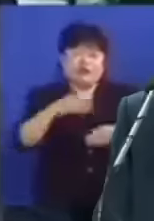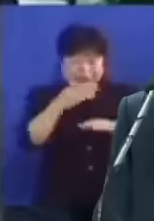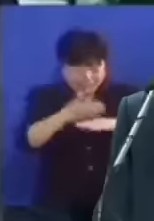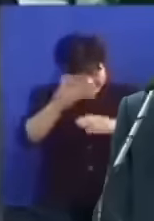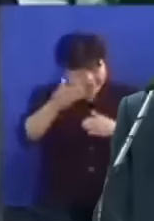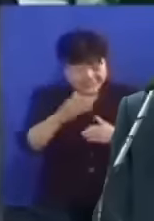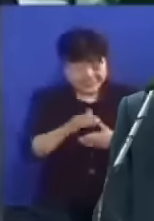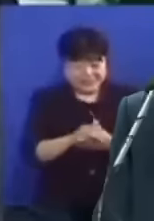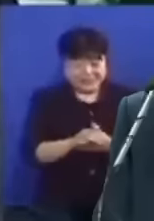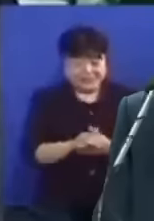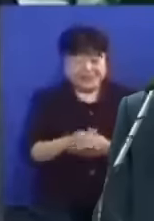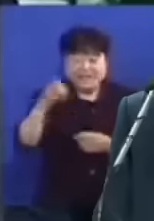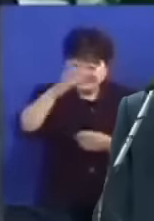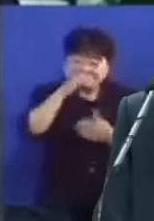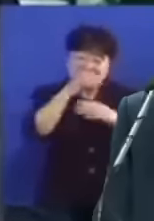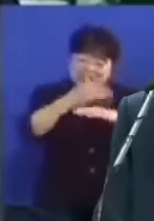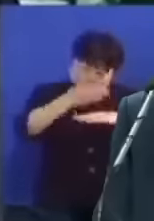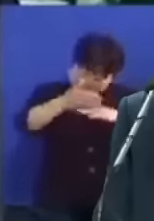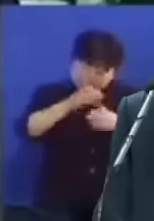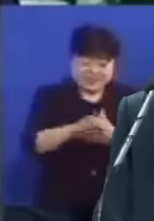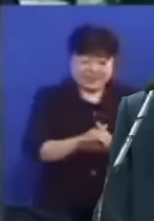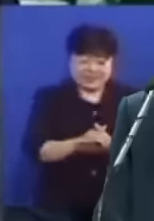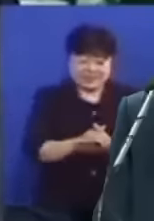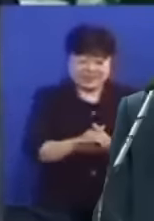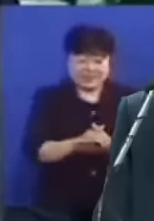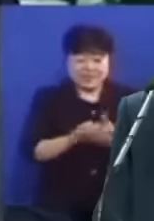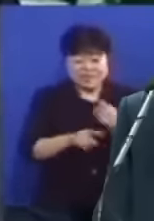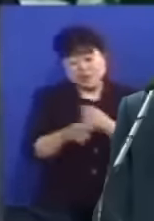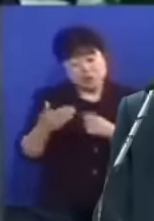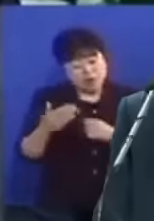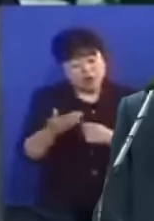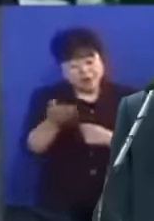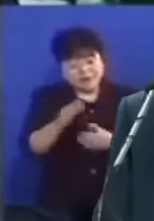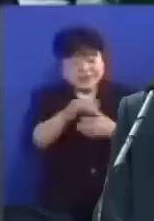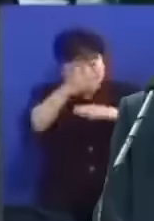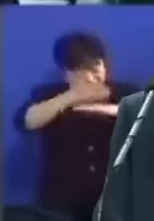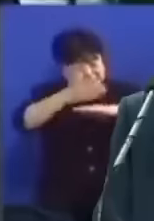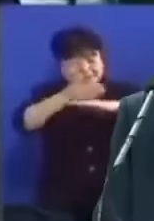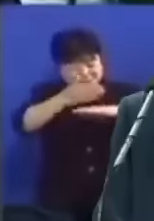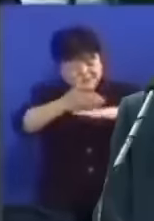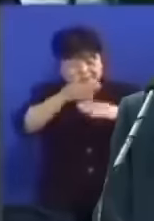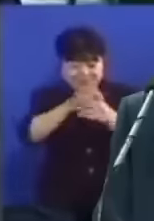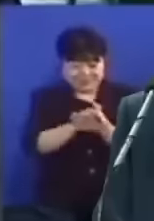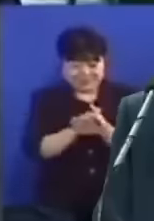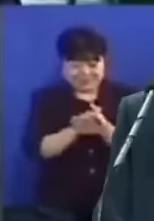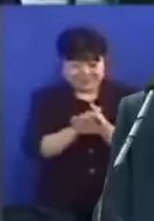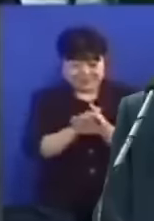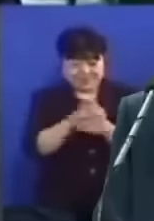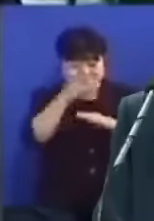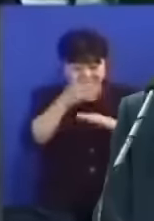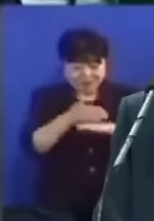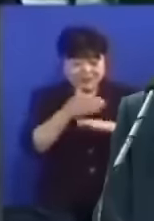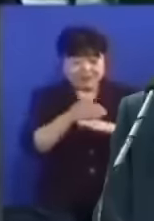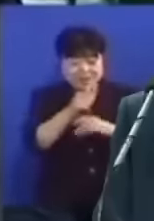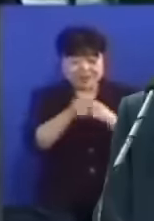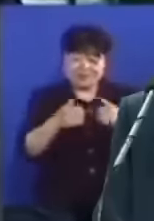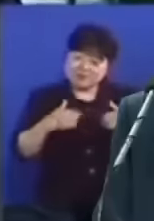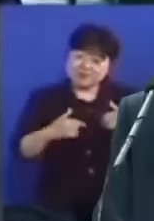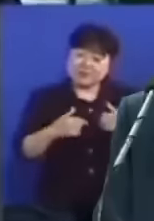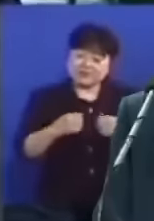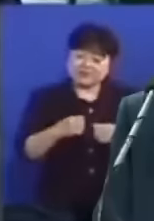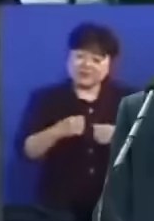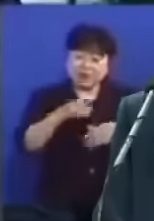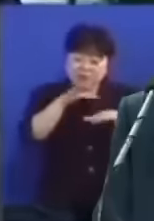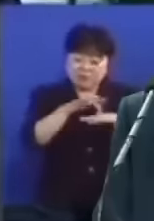감사합니다. 그저 감사합니다. 왜 감사인지 이유를 모르지만은 감사합니다. 감사를 하면 하나님이